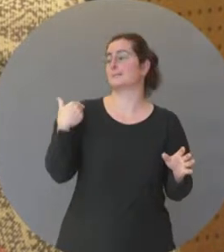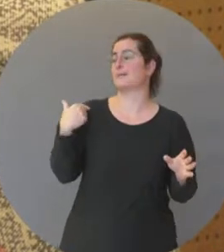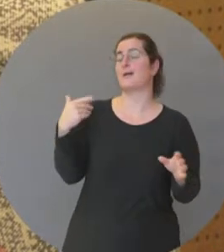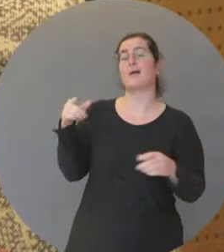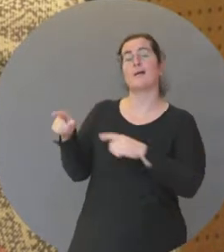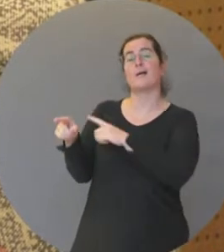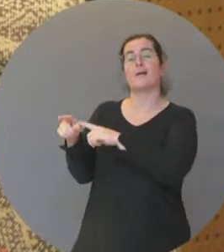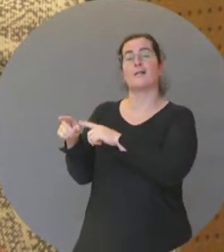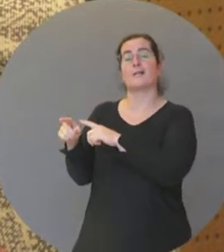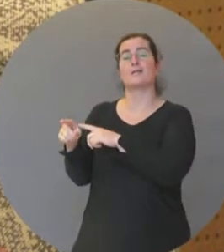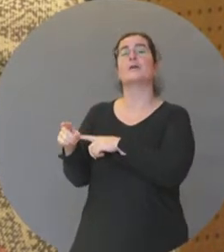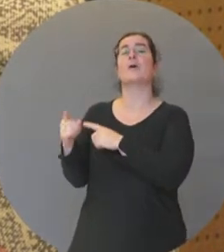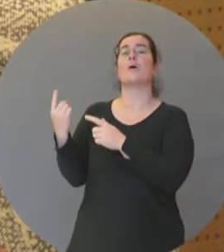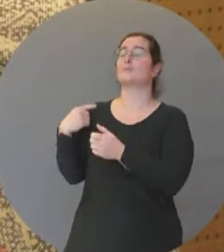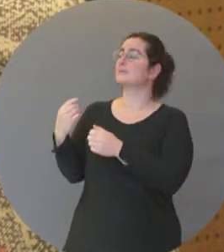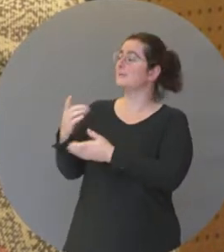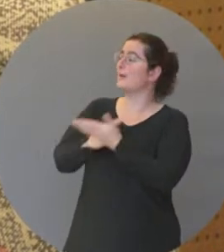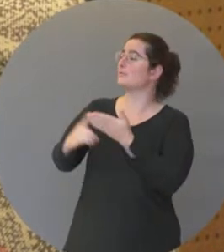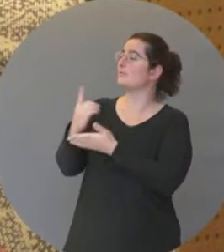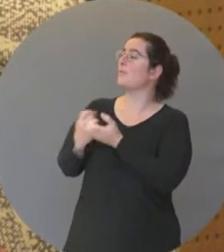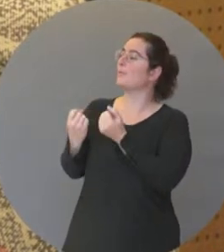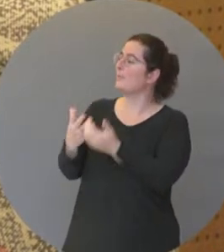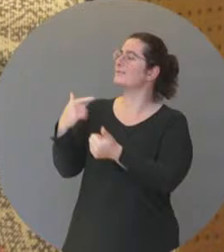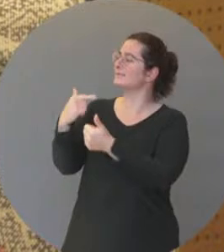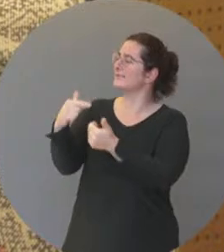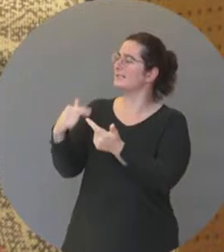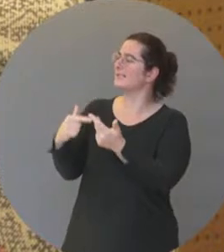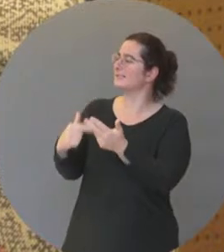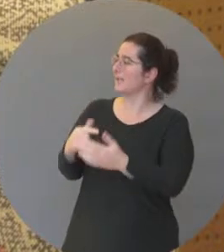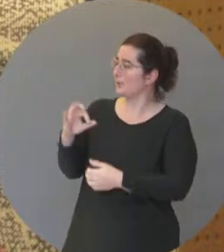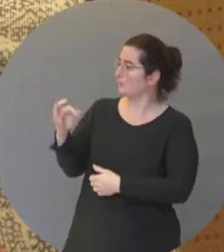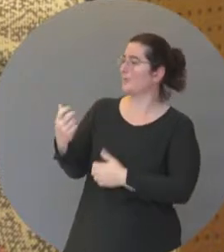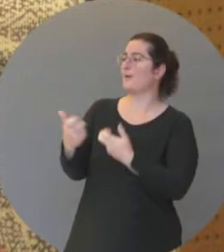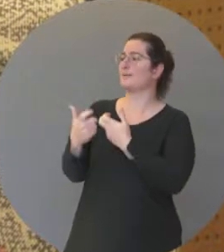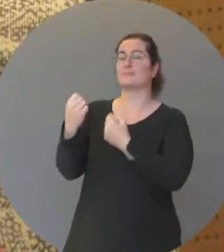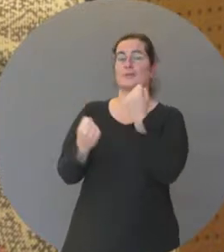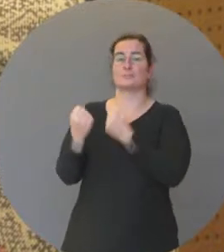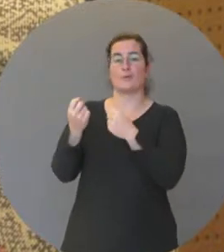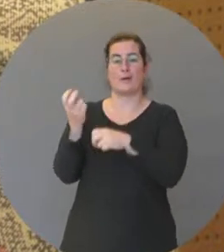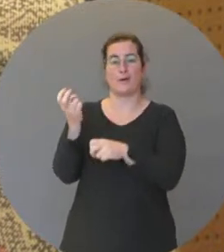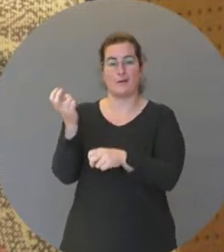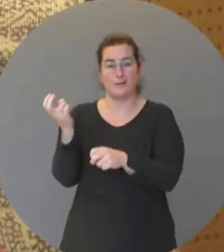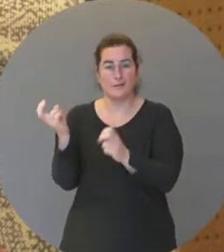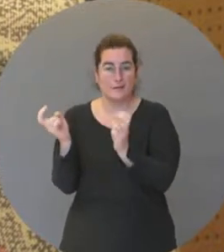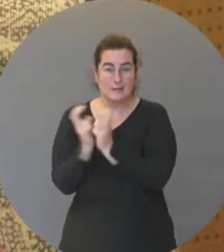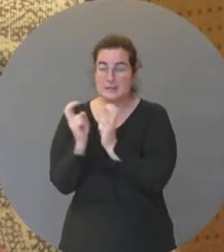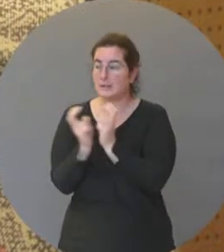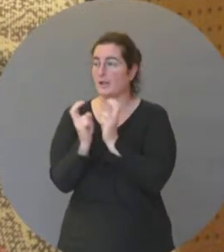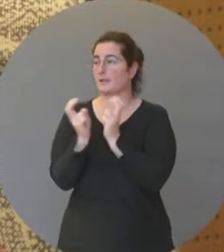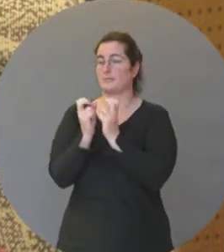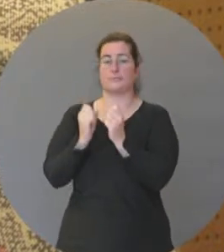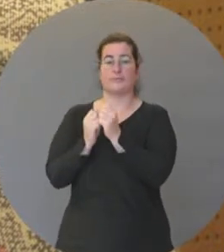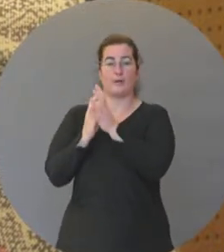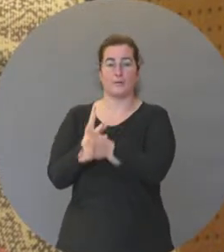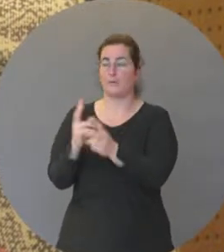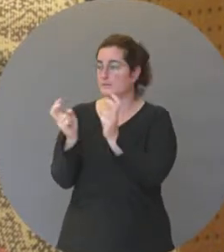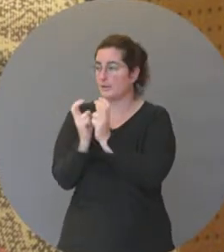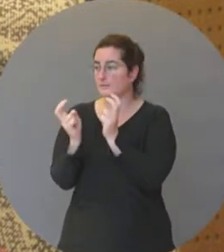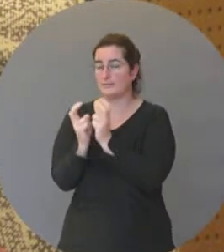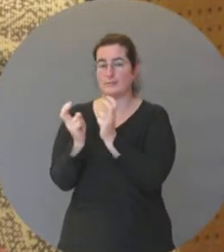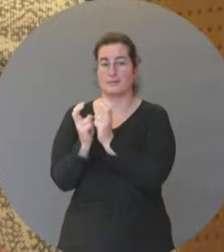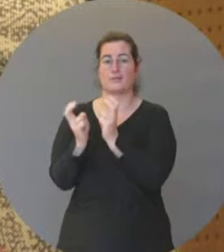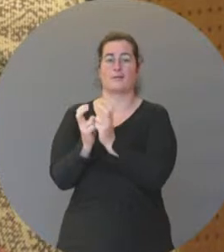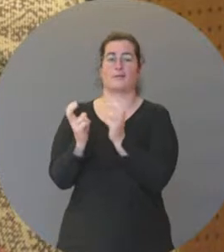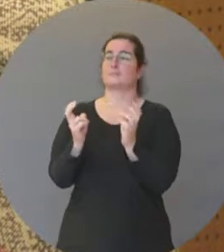sont mises en place par département le fait d'avoir des véhicules électriques des voitures peuvent permettre de limiter